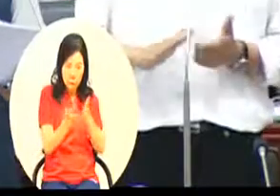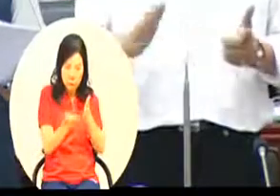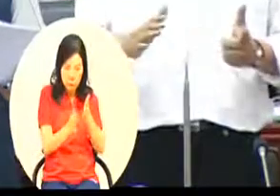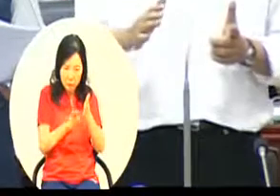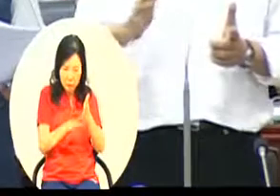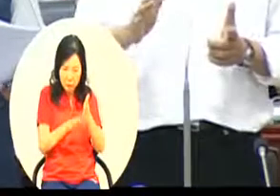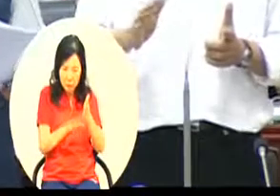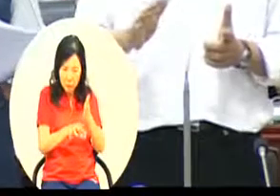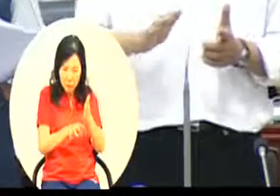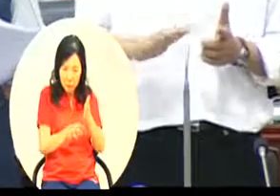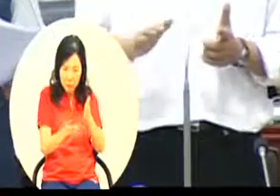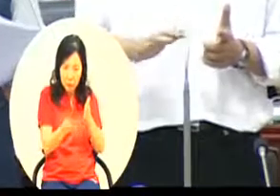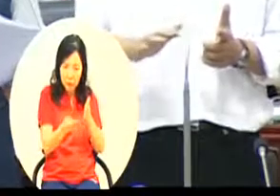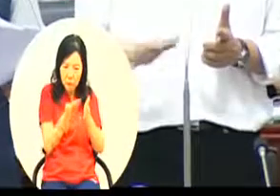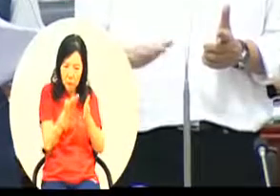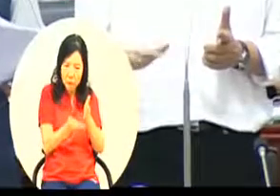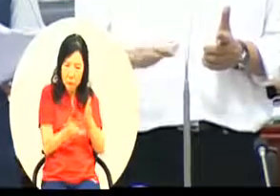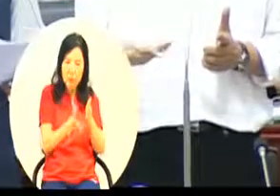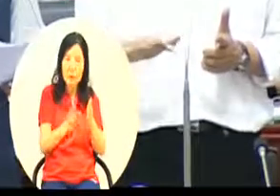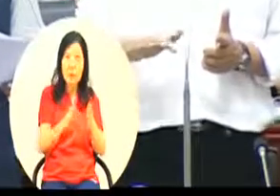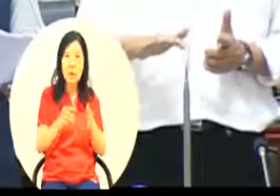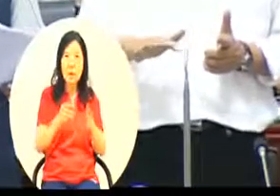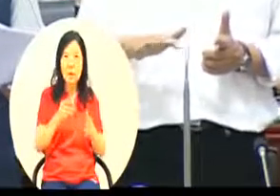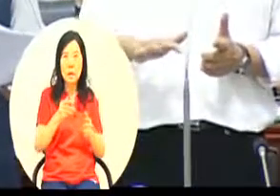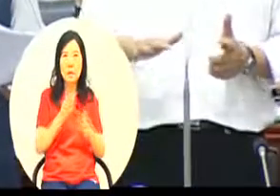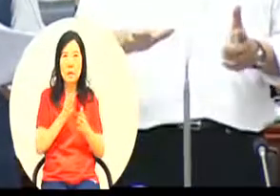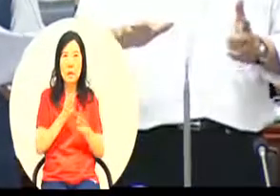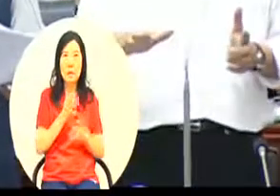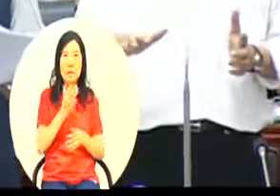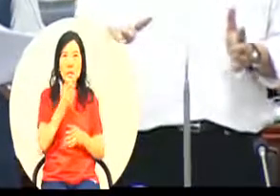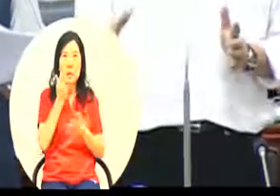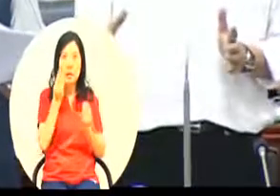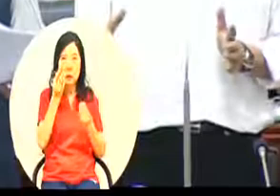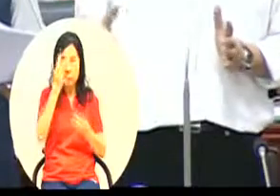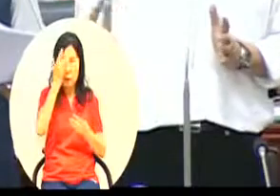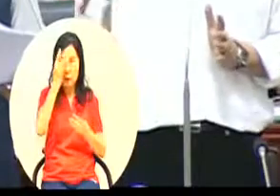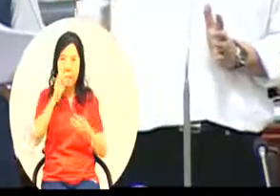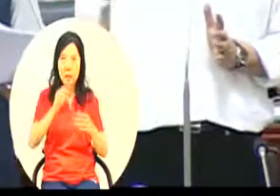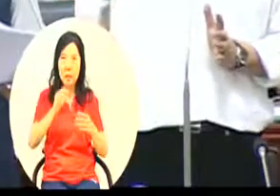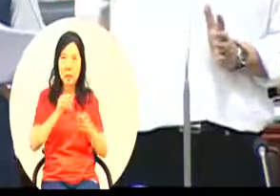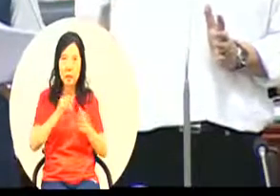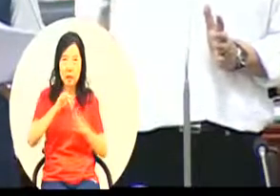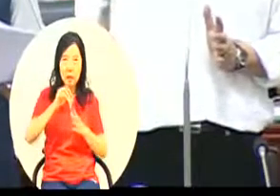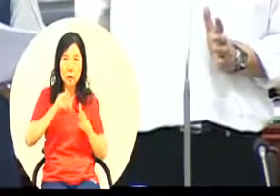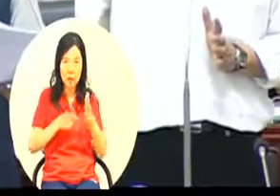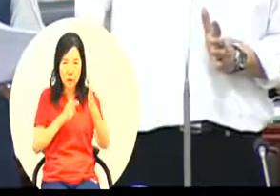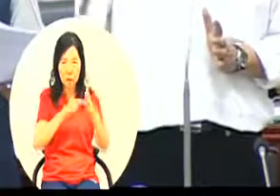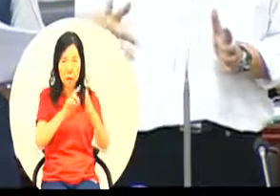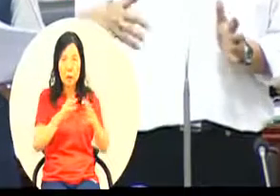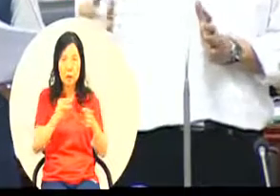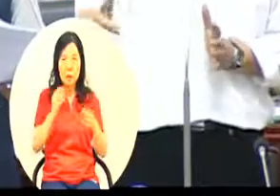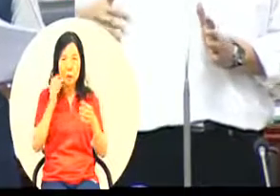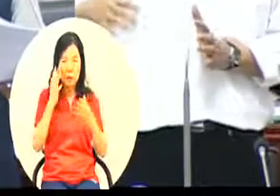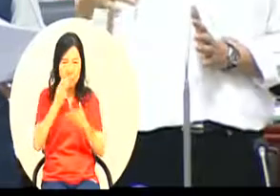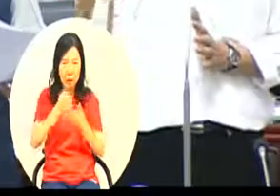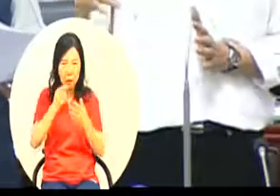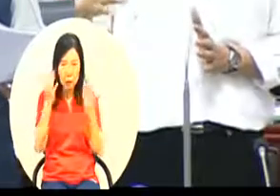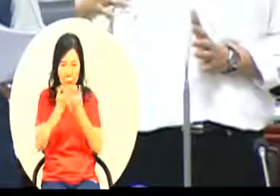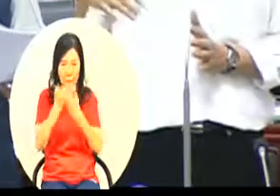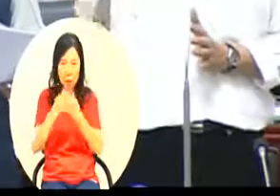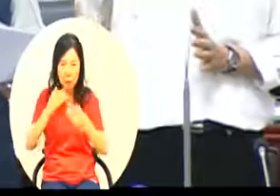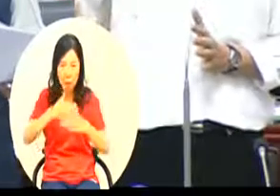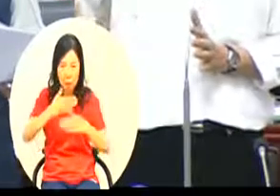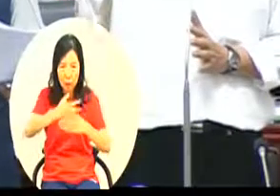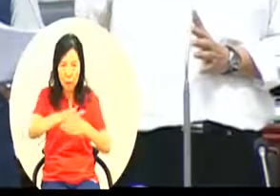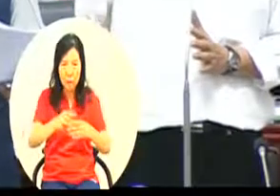碍计程车，我们希望通用型的无障碍的公车，希望在未来这个几次的汰换过程以后，这个